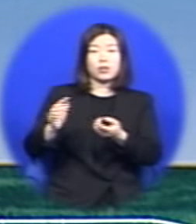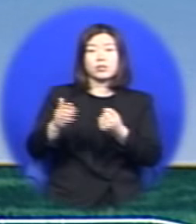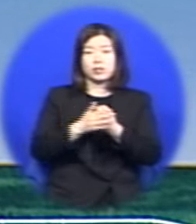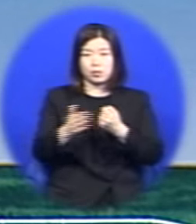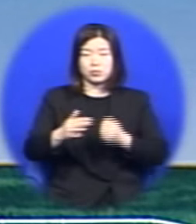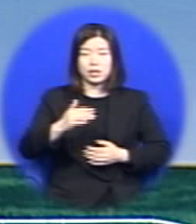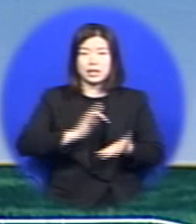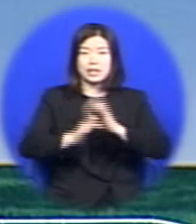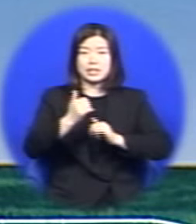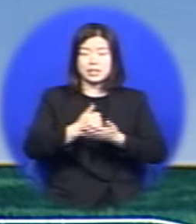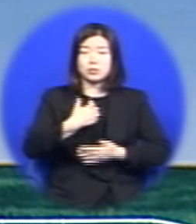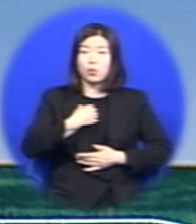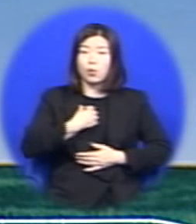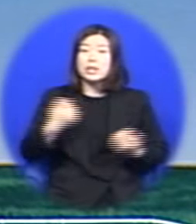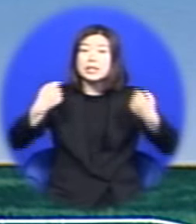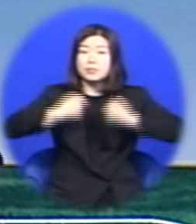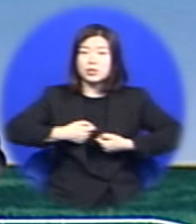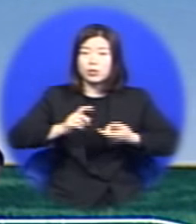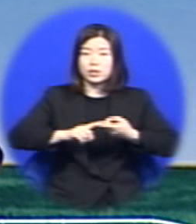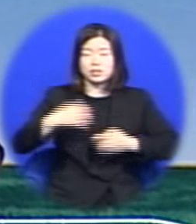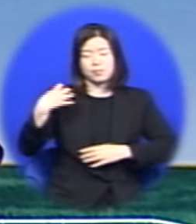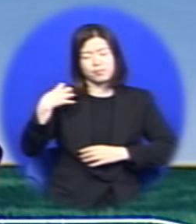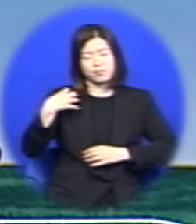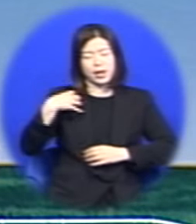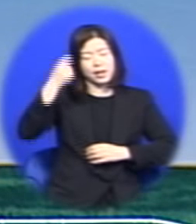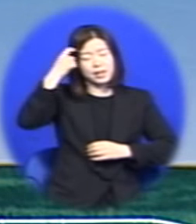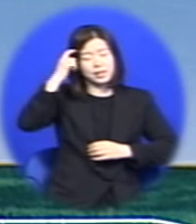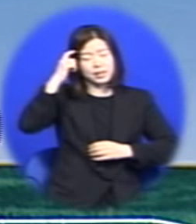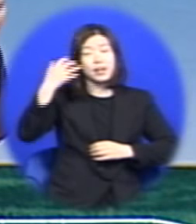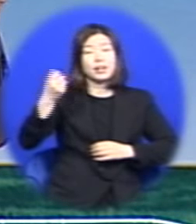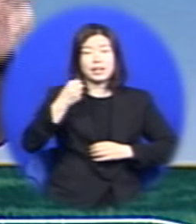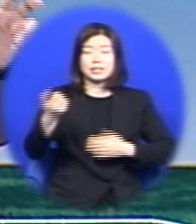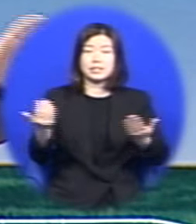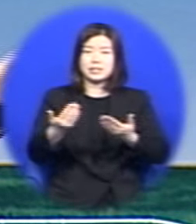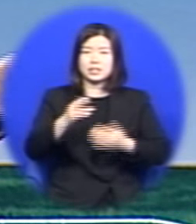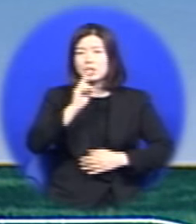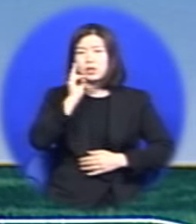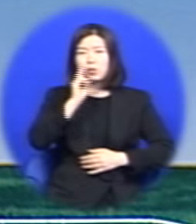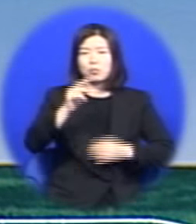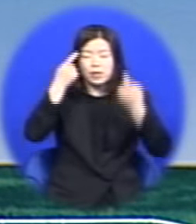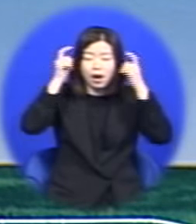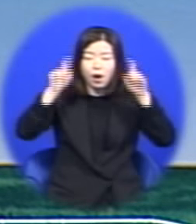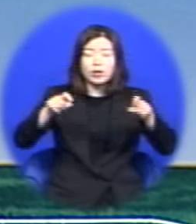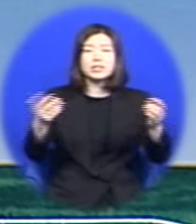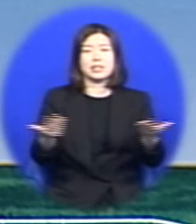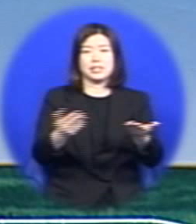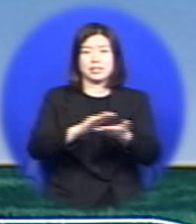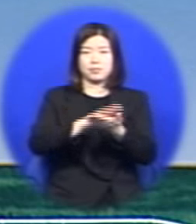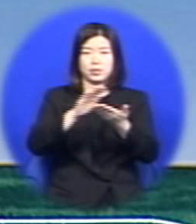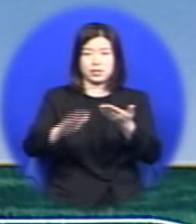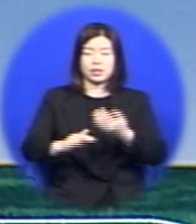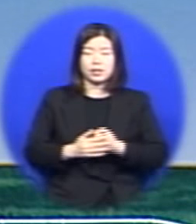예수님의 옷을 입는 것에 대해서 부담스럽게 생각하는 일은 이건 너무나 어리석은 일입니다.